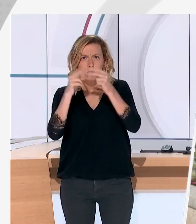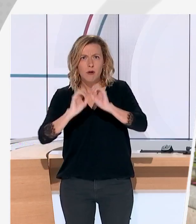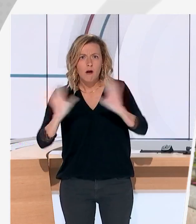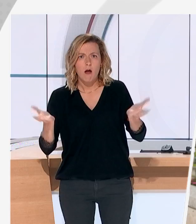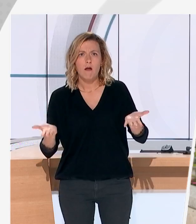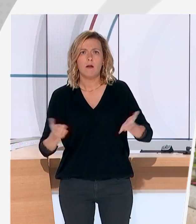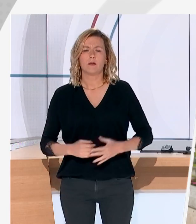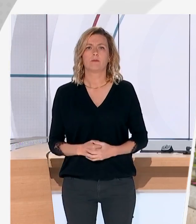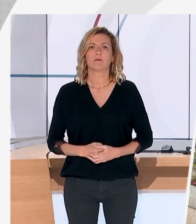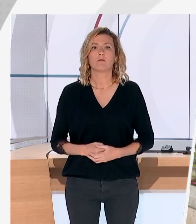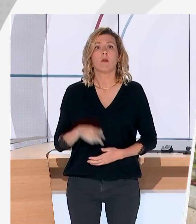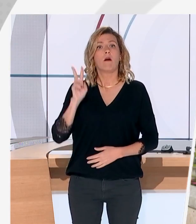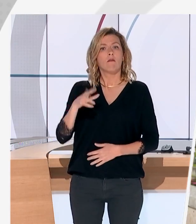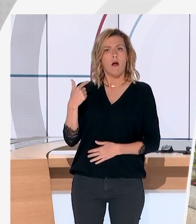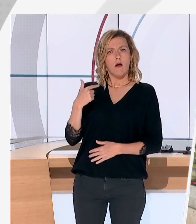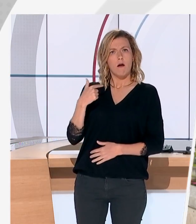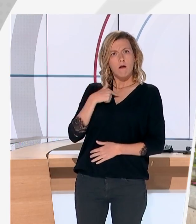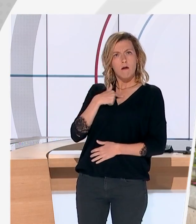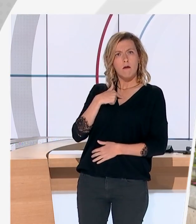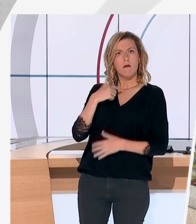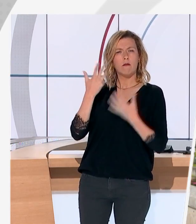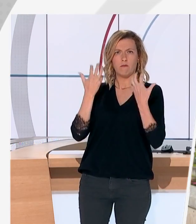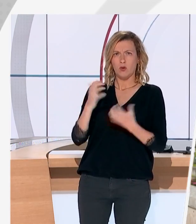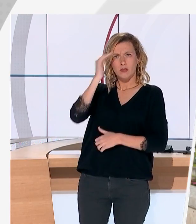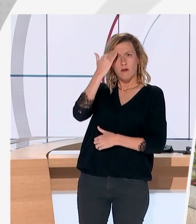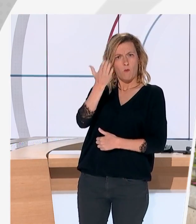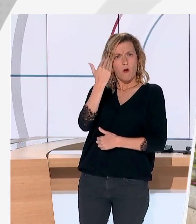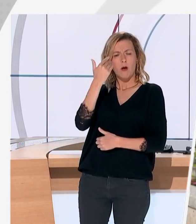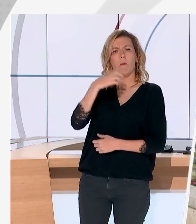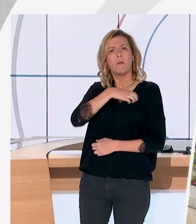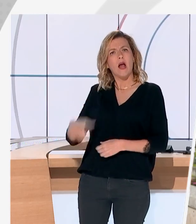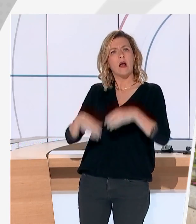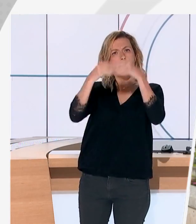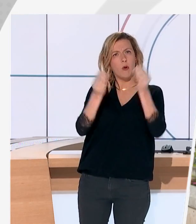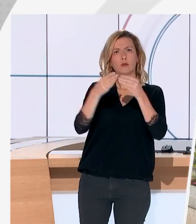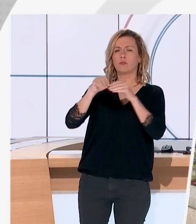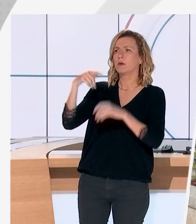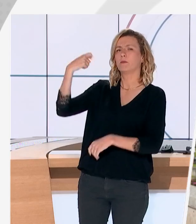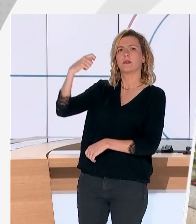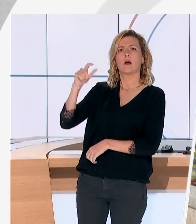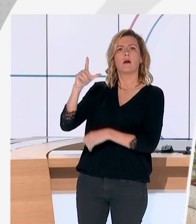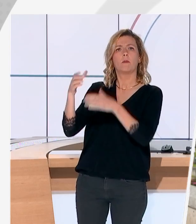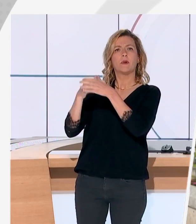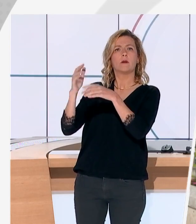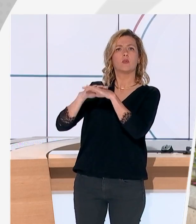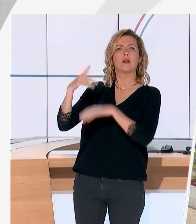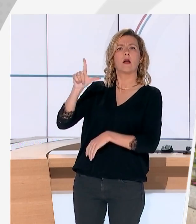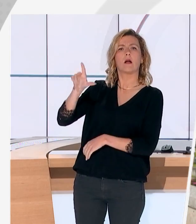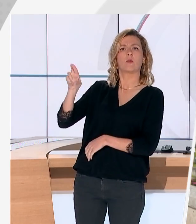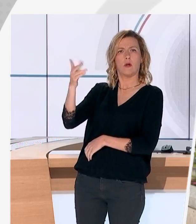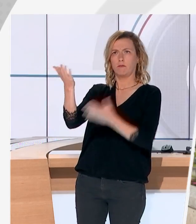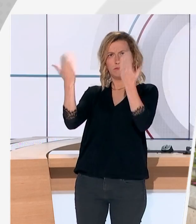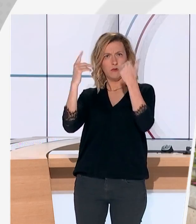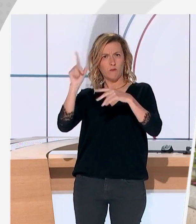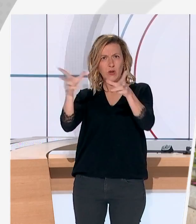À mon sens, ça appelle clairement une clarification de la part du maire de Limoges et aussi du président Les Républicains Guillaume Guérin, parce